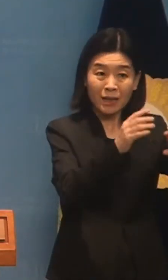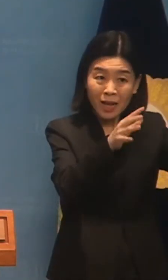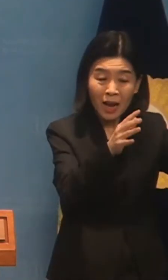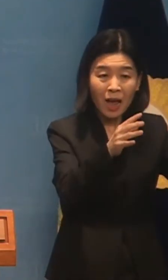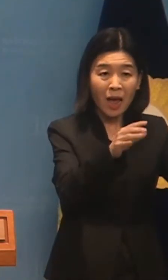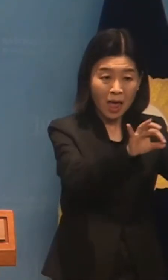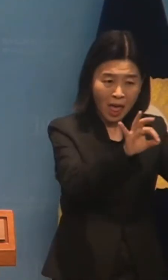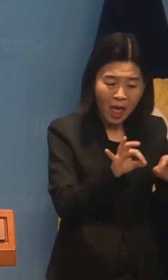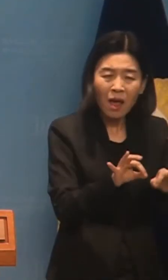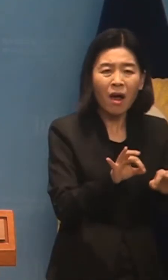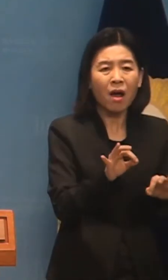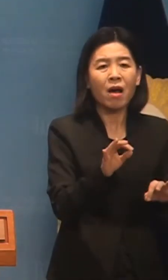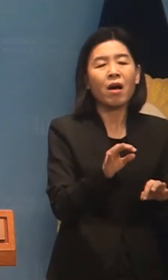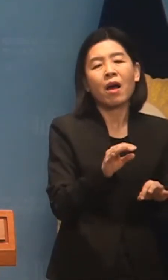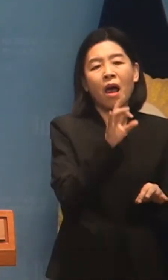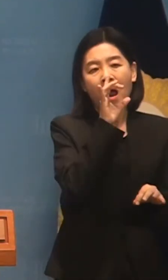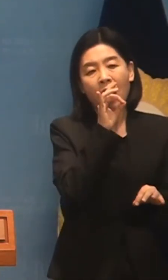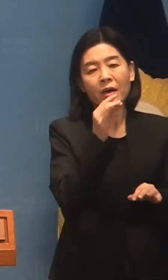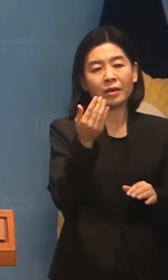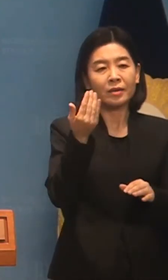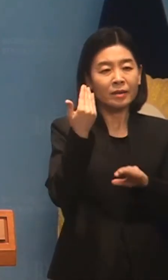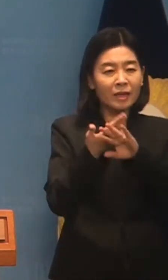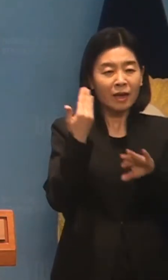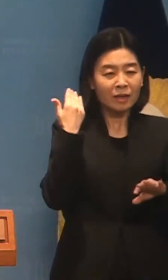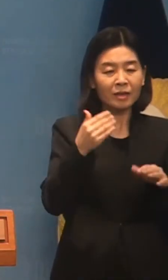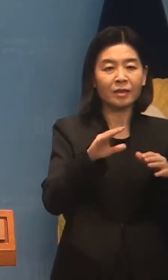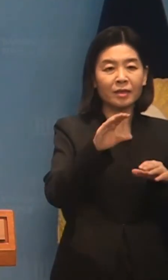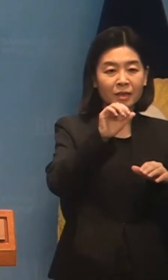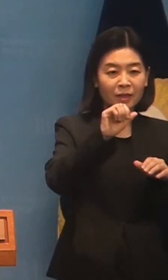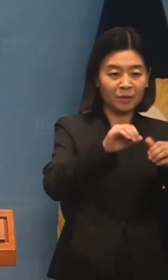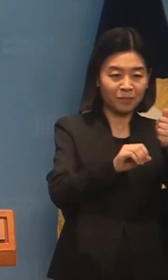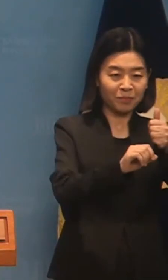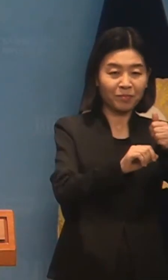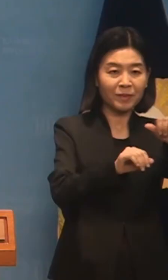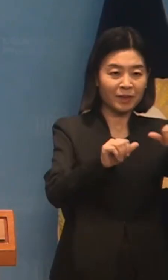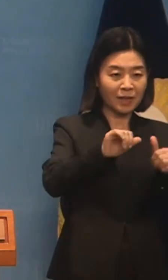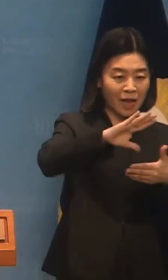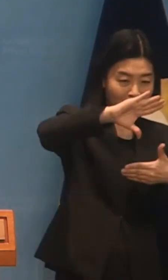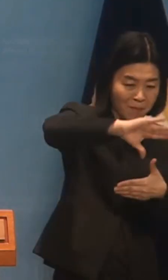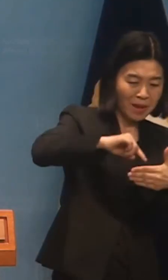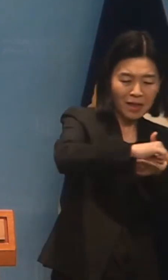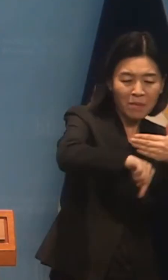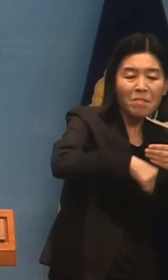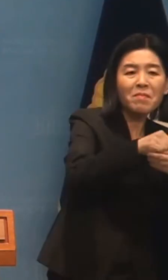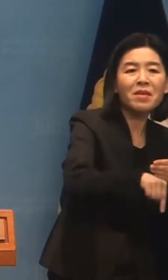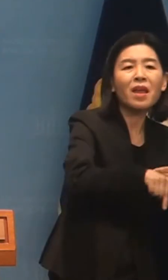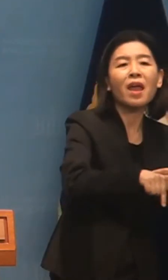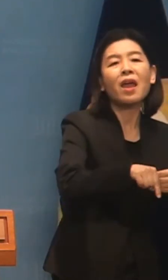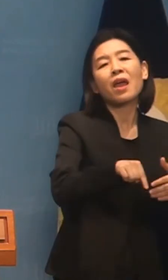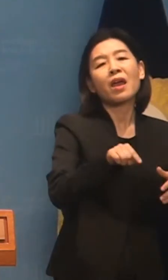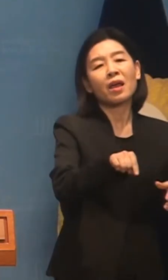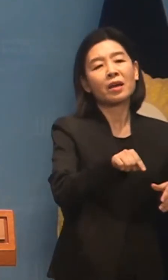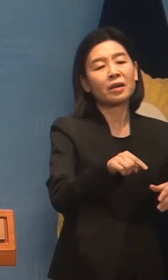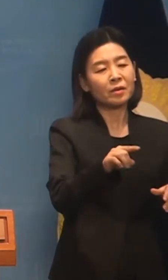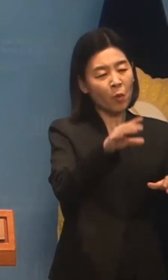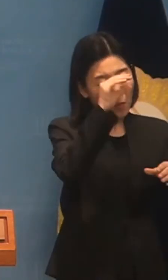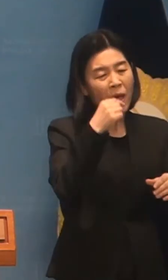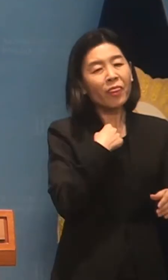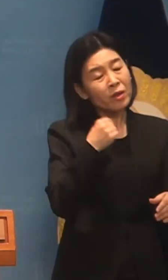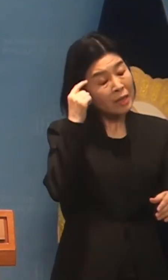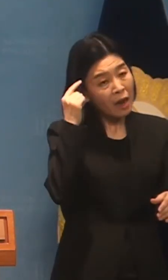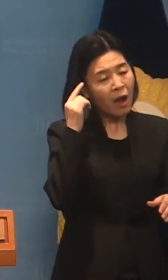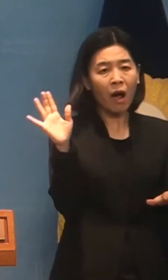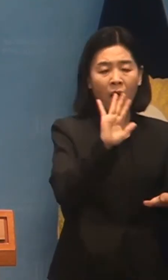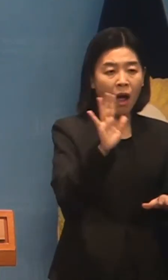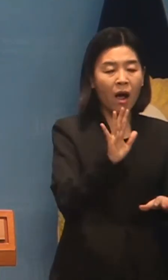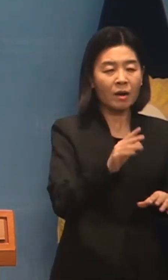아닙니다. 한때 남미의 모범국가였던 베네수엘라, 반미 포퓰리즘과 경제 파탄, 사법 장악과 독재의